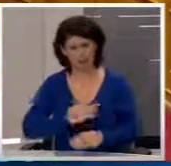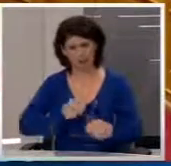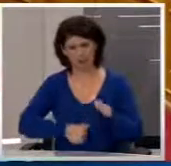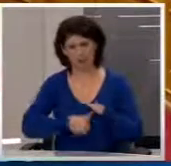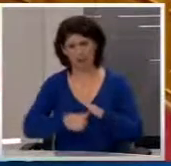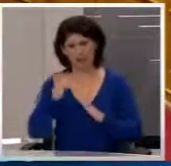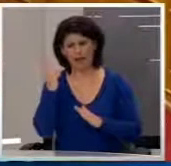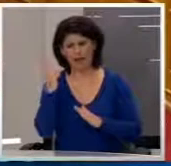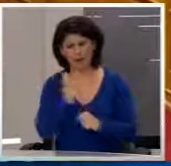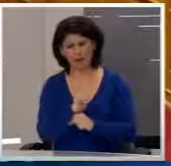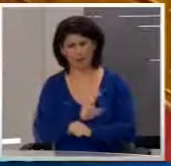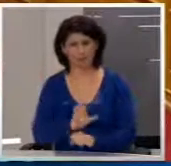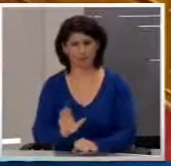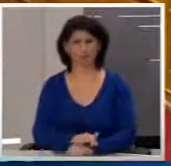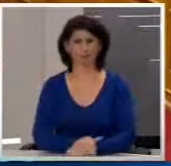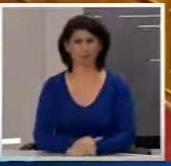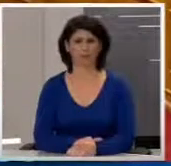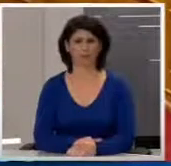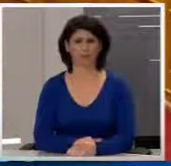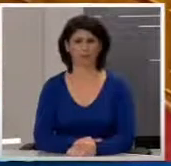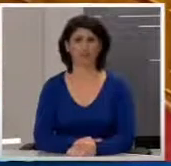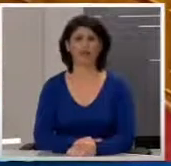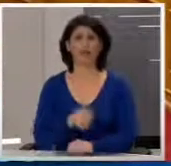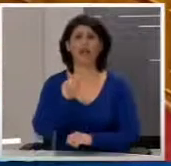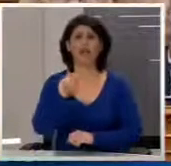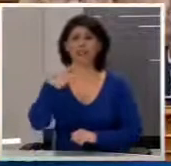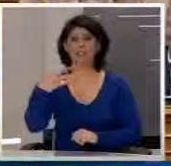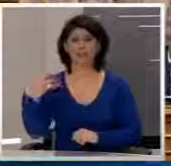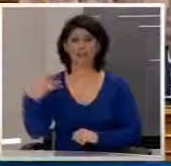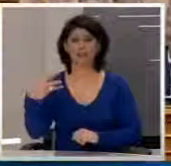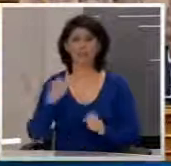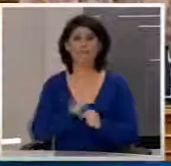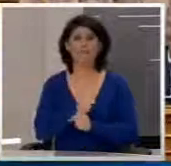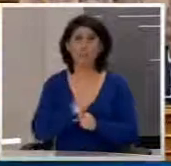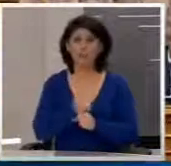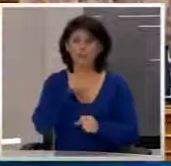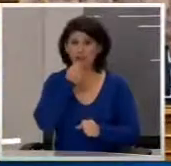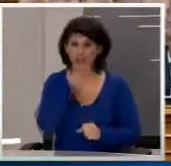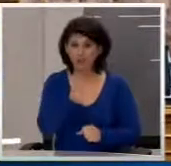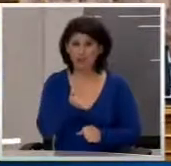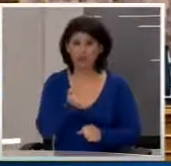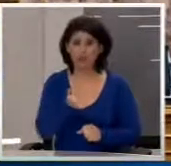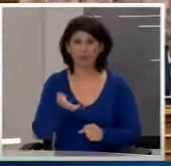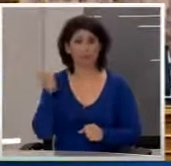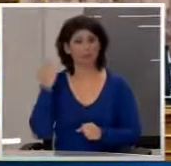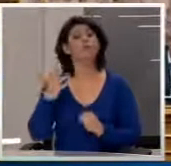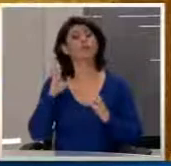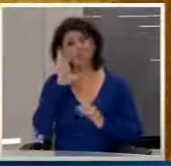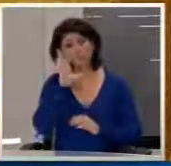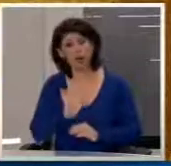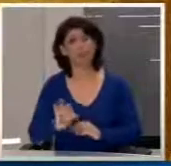Πρόεδρε. Ένα-δύο λεπτά. Ανδρέας Ξανθός, η φαρμακευτική δαπάνη ήταν πραγματικά